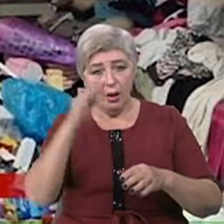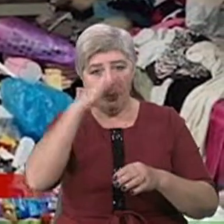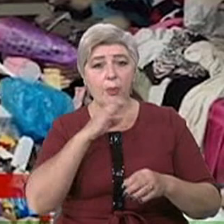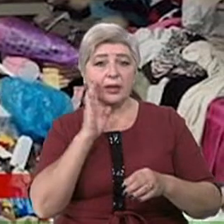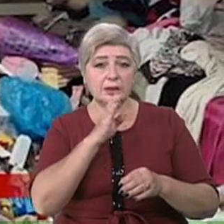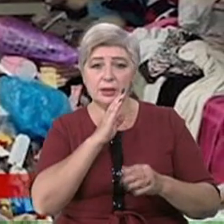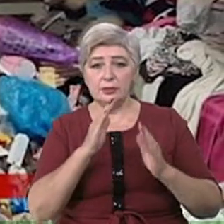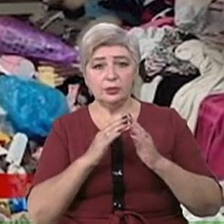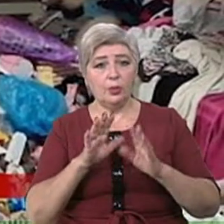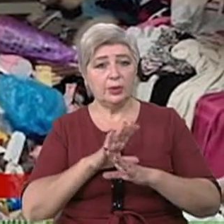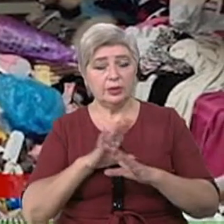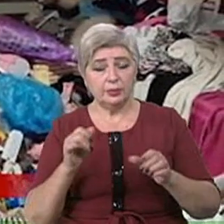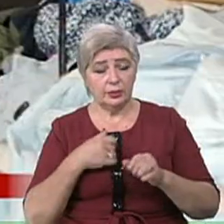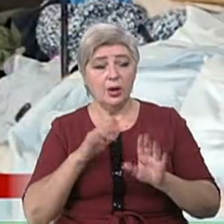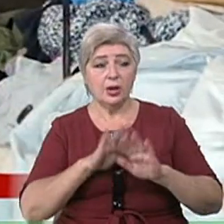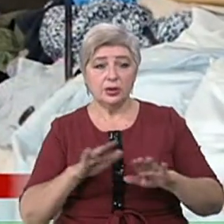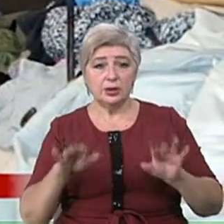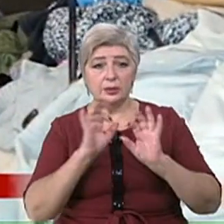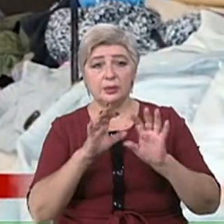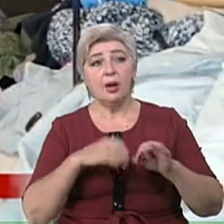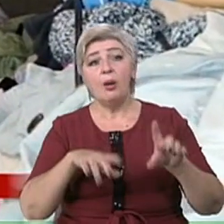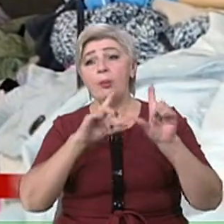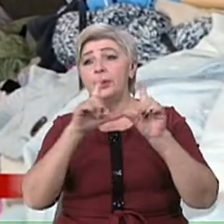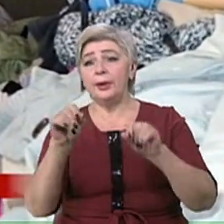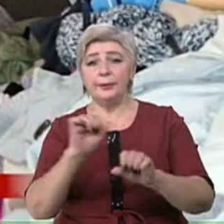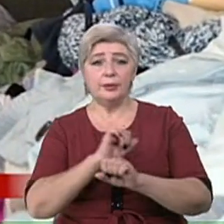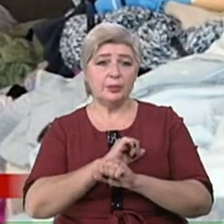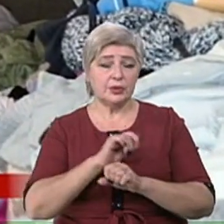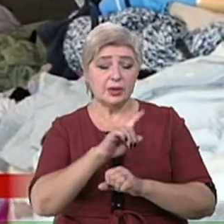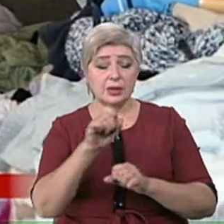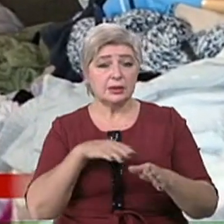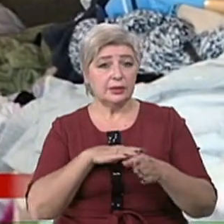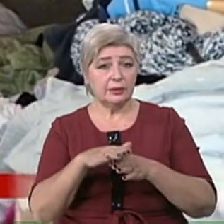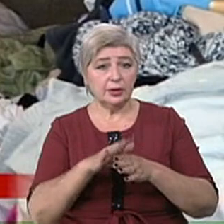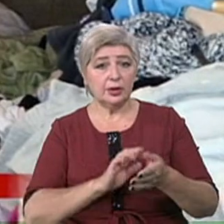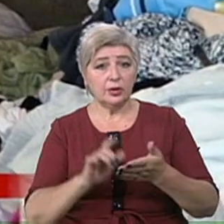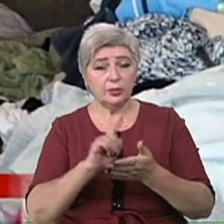Як пояснили діти, ті поїхали відпочивати. За невиконання